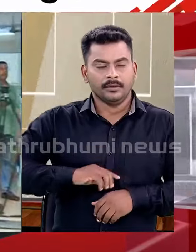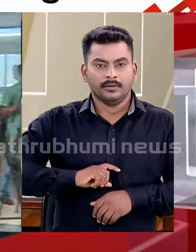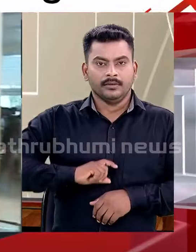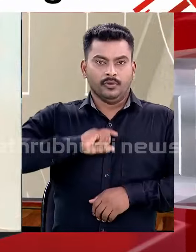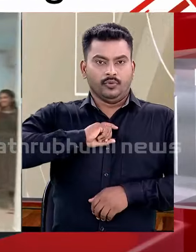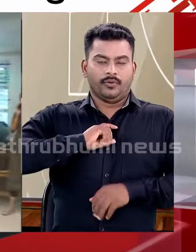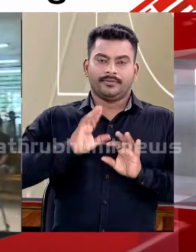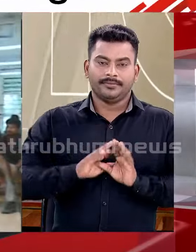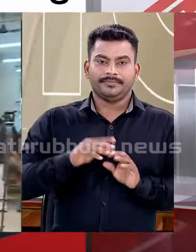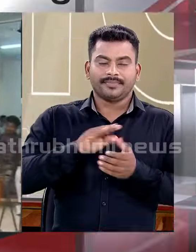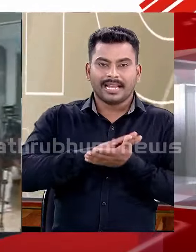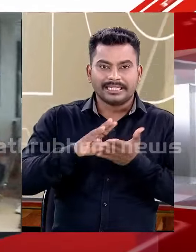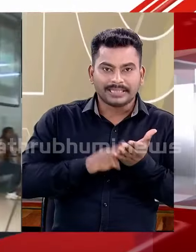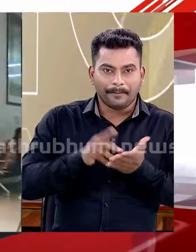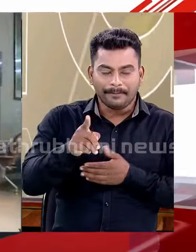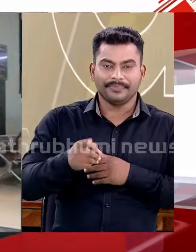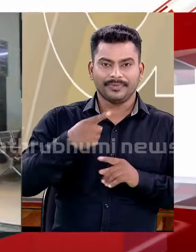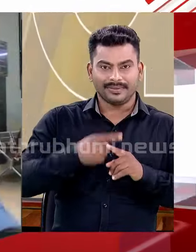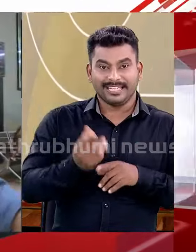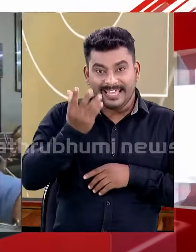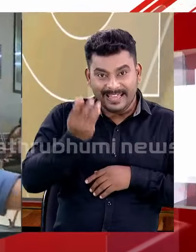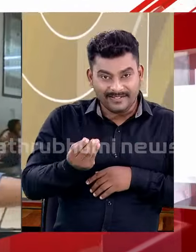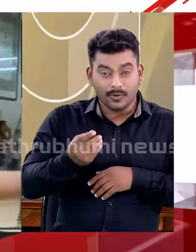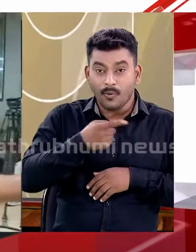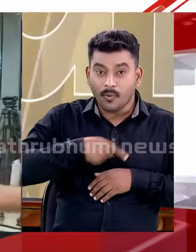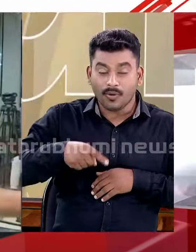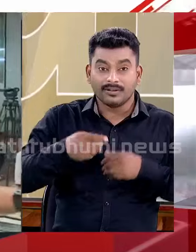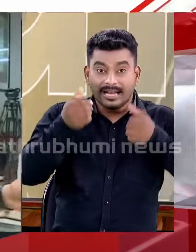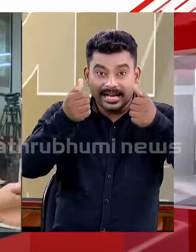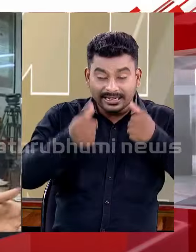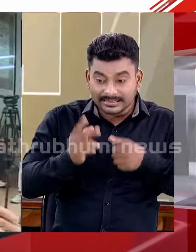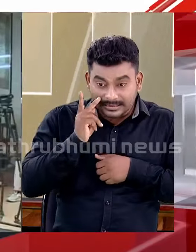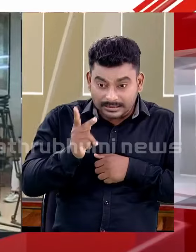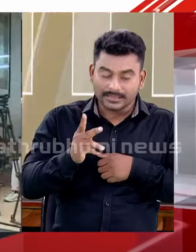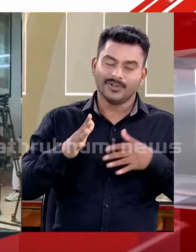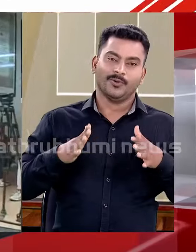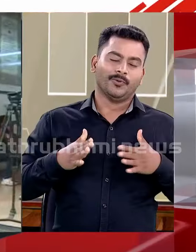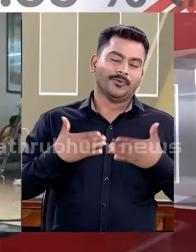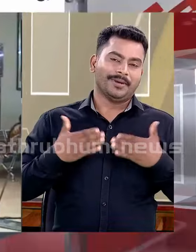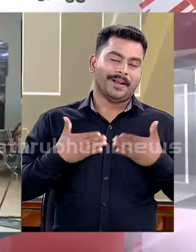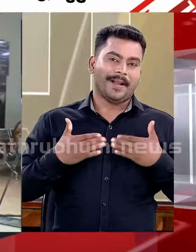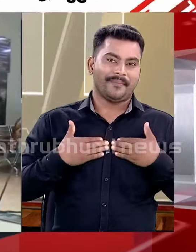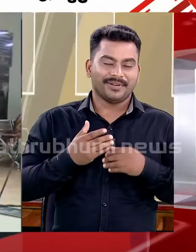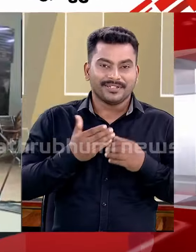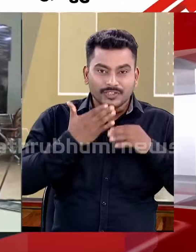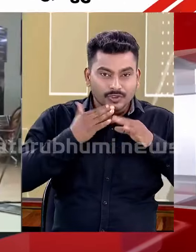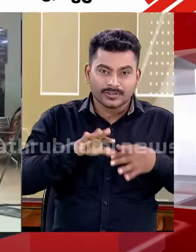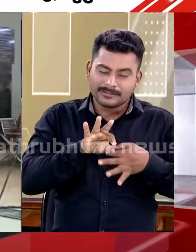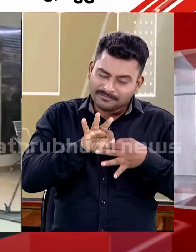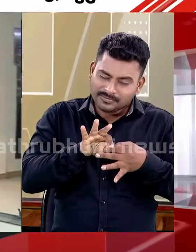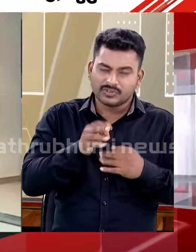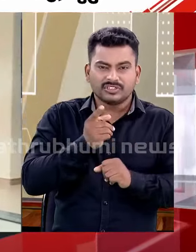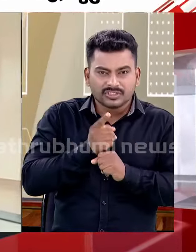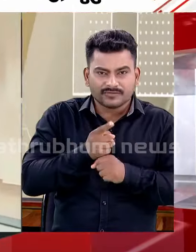അപ്പോൾ ഈ കാഴ്ചകൾ തന്നെ വൈകുന്നേരം കാണാൻ കഴിയുമെന്ന ആത്മവിശ്വാസത്തിലാണ് ടീച്ചർ പോലും വീട്ടിൽ നിന്ന് ഇറങ്ങിയത്. അത്രമാത്രം കുട്ടികളുമായുള്ള ബന്ധമുണ്ട്, അധ്യാപനത്തിന്റെ